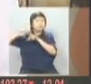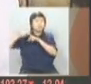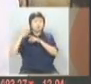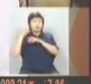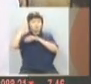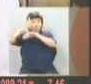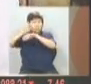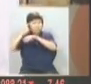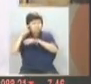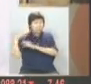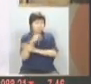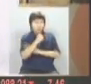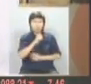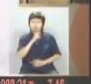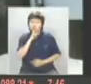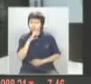ทจะรกษาอำนาจเอาไ้